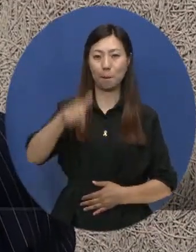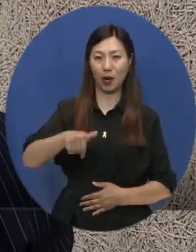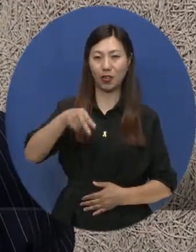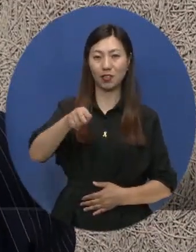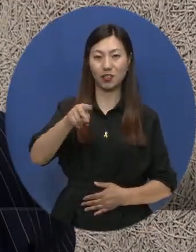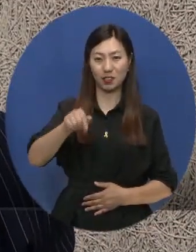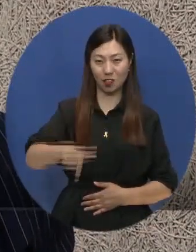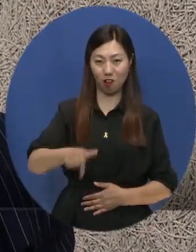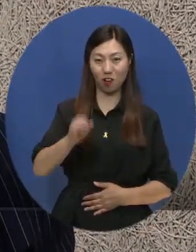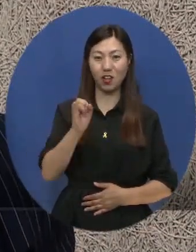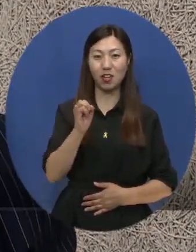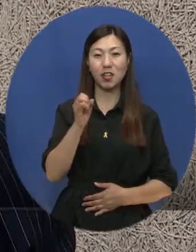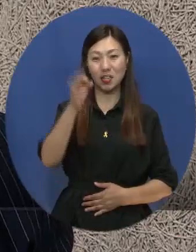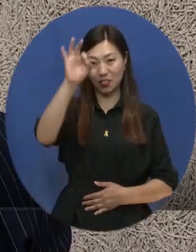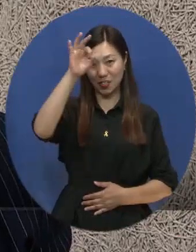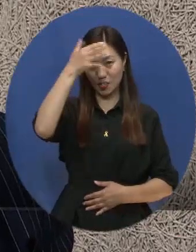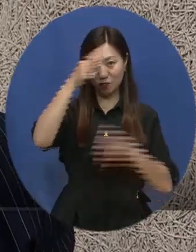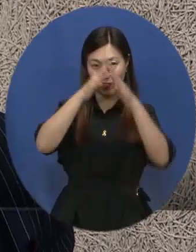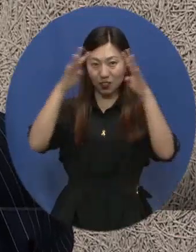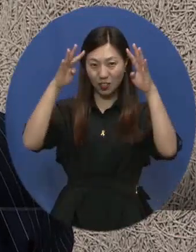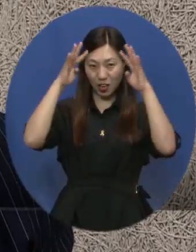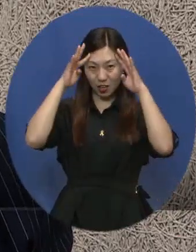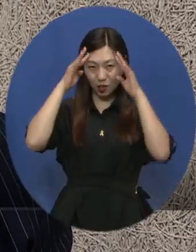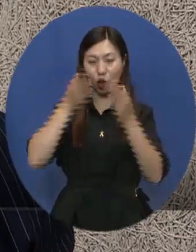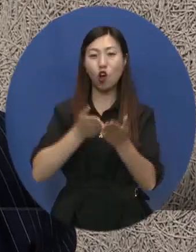전공실기를 지도하고 있는데